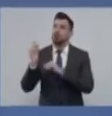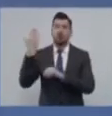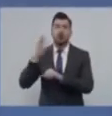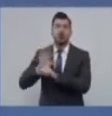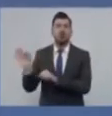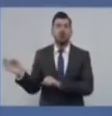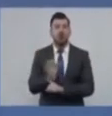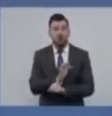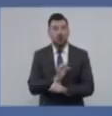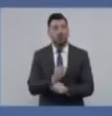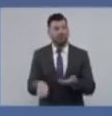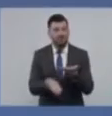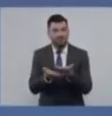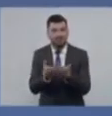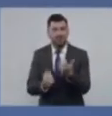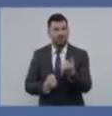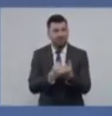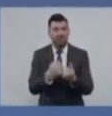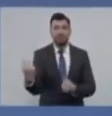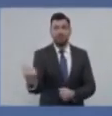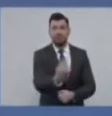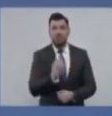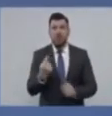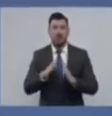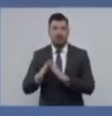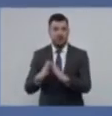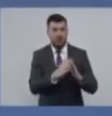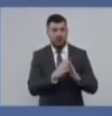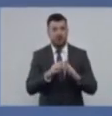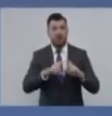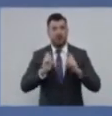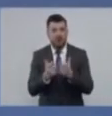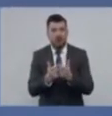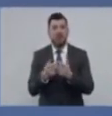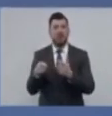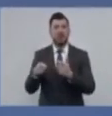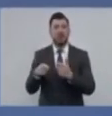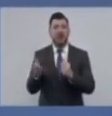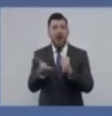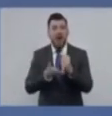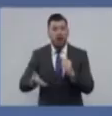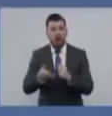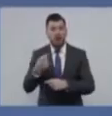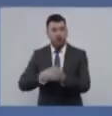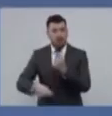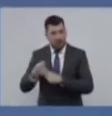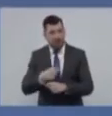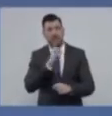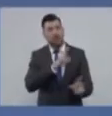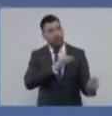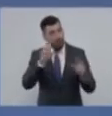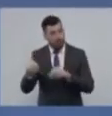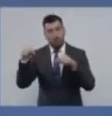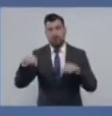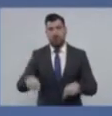νοικοκυριά επιχειρήσεις και αγρότες σε αυτό το πλαίσιο κυβέρνηση σε συνέχεια της μέχρι σήμερα